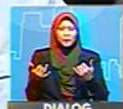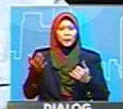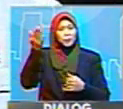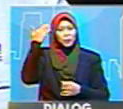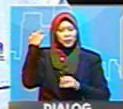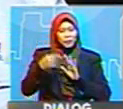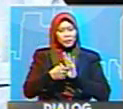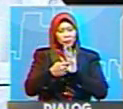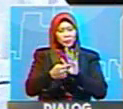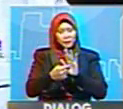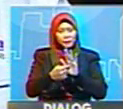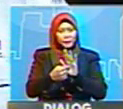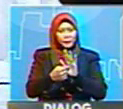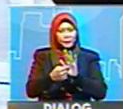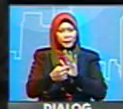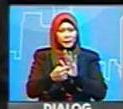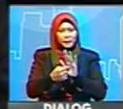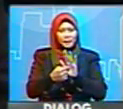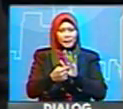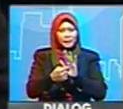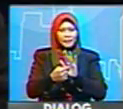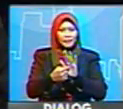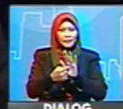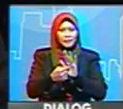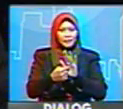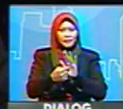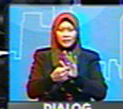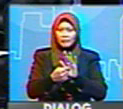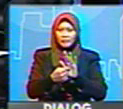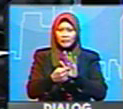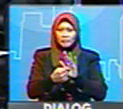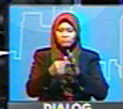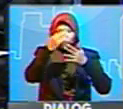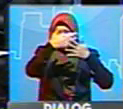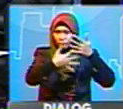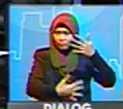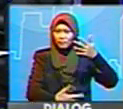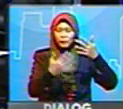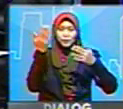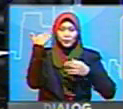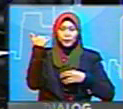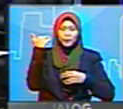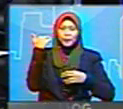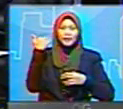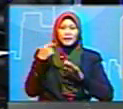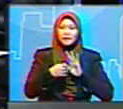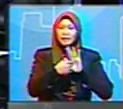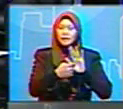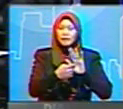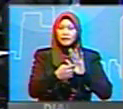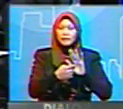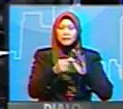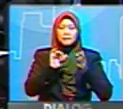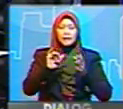ditunjukkan Apa nama Apa nama press waktu saya buat press statement dulu iaitu dari segi